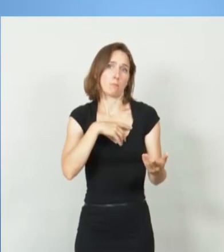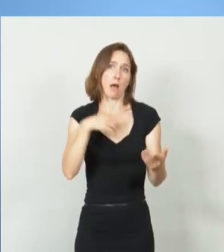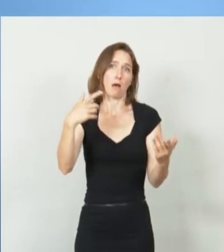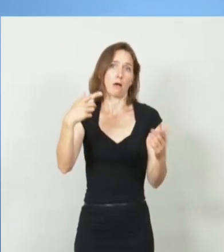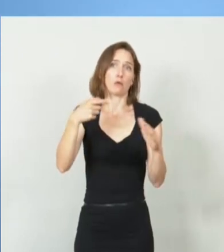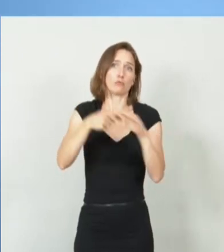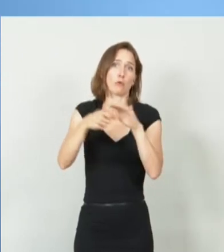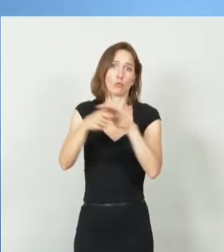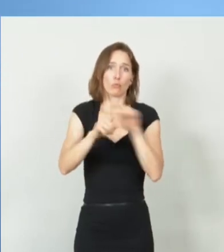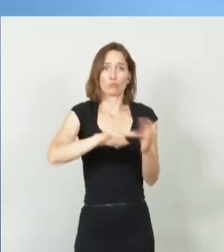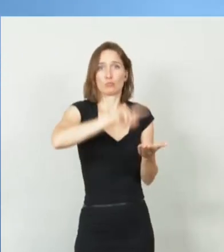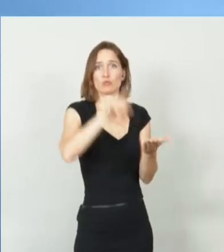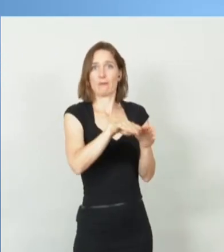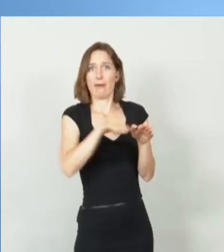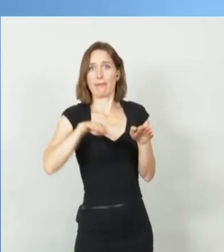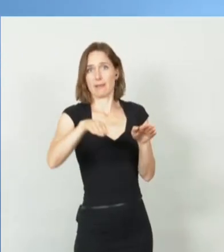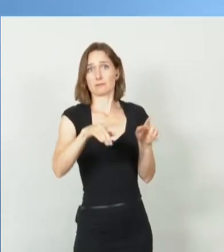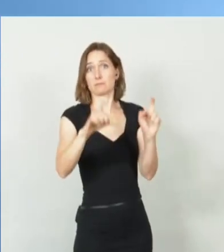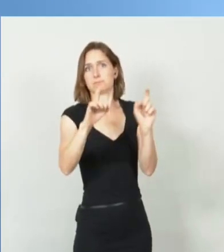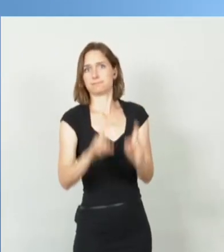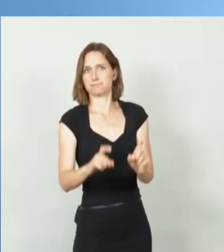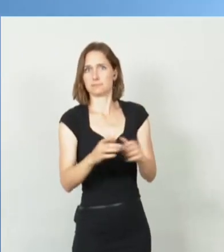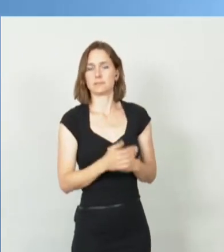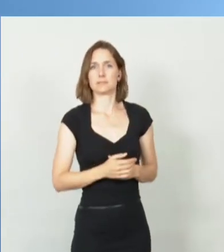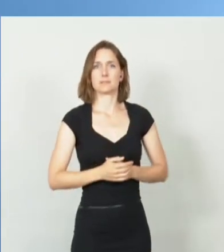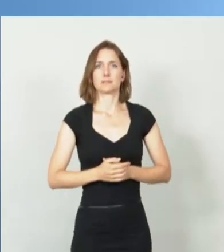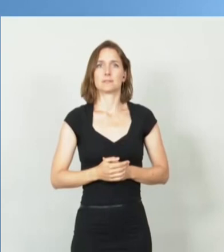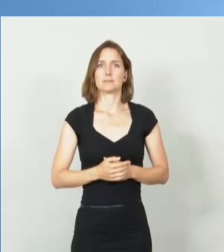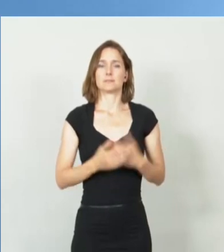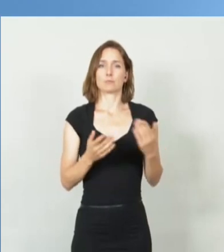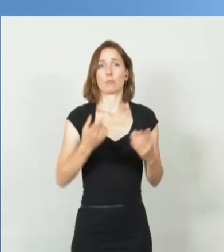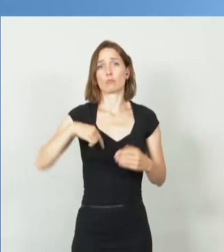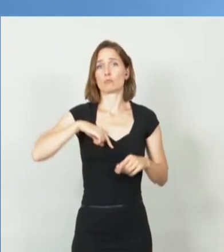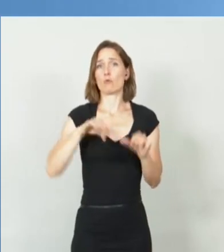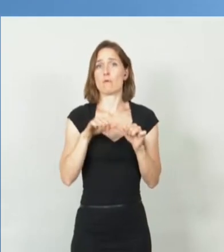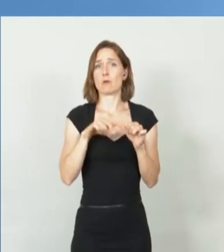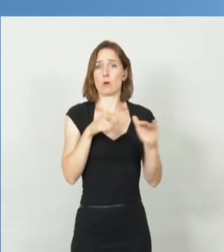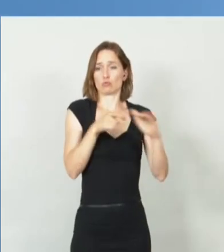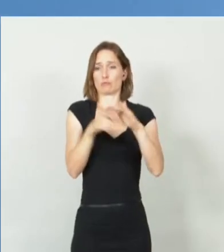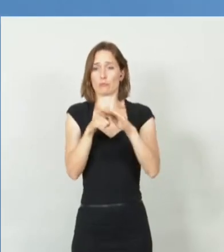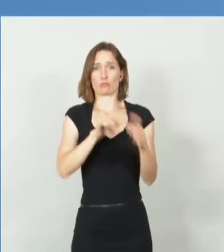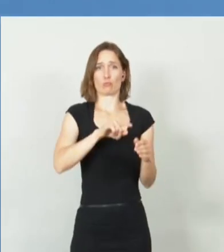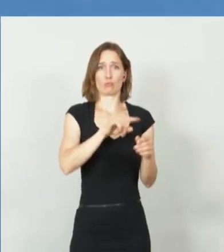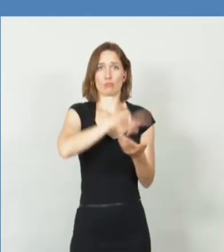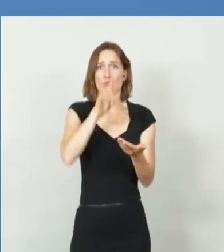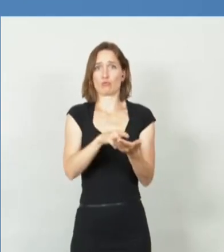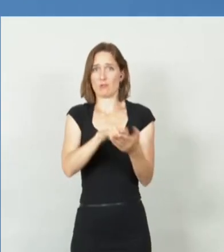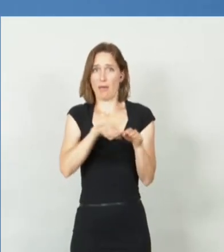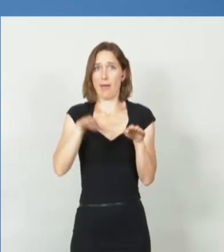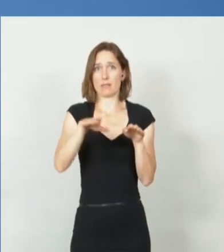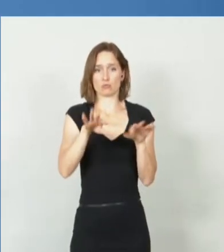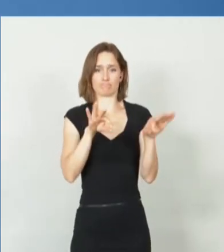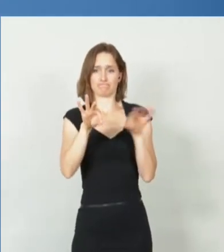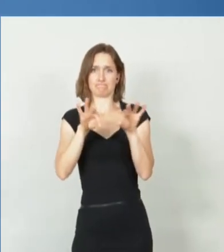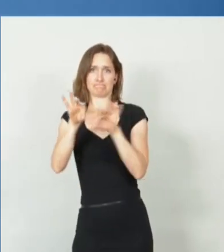au budget annexe et donc nous avons recalé les différents niveaux de subvention des budgets en